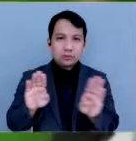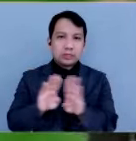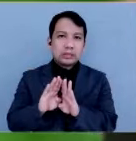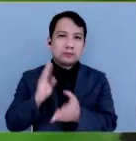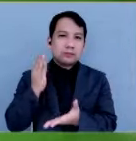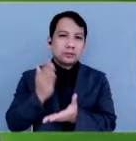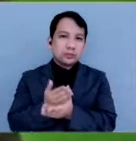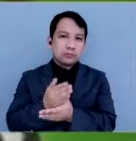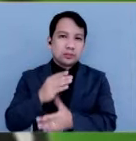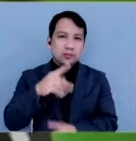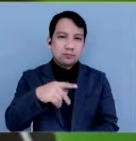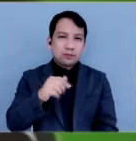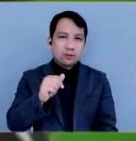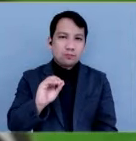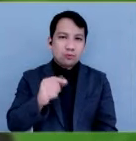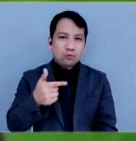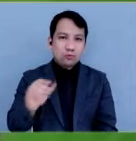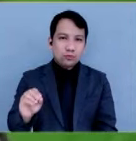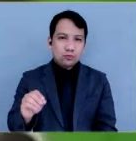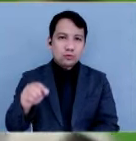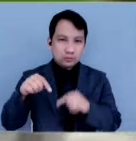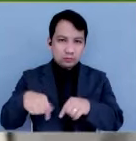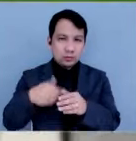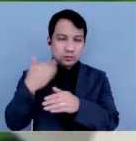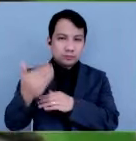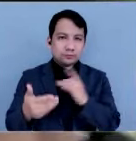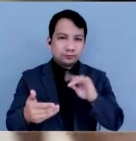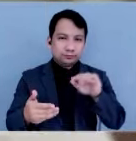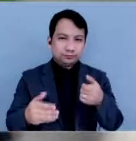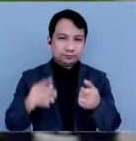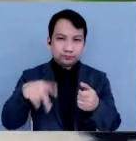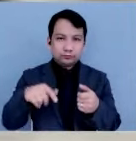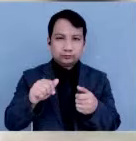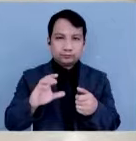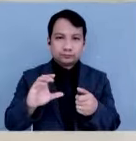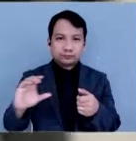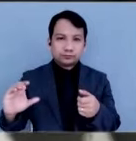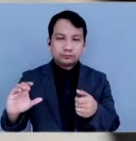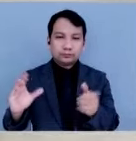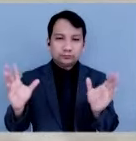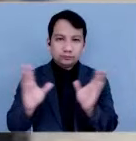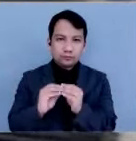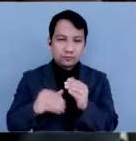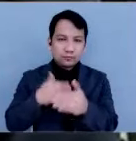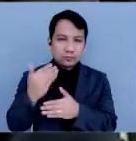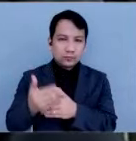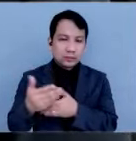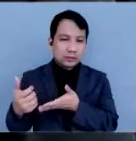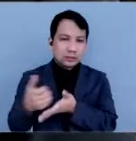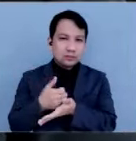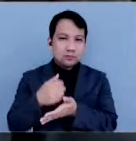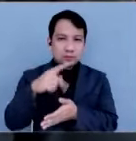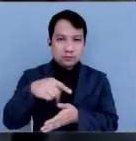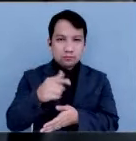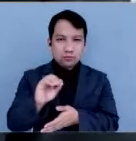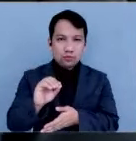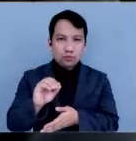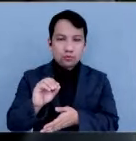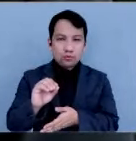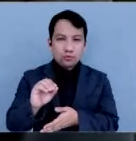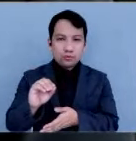Justice, PAGCOR at PAOC para sa mga susunod na huhulihin at ipadedeport na Chinese mula sa mga Pogo Hub. Madali naman yung panghuhuli,